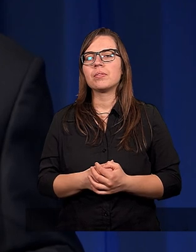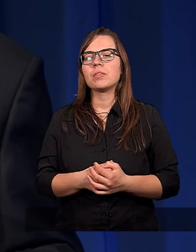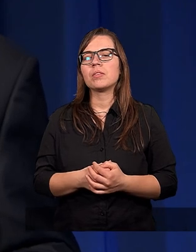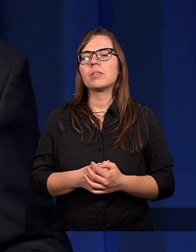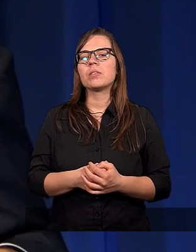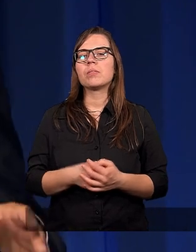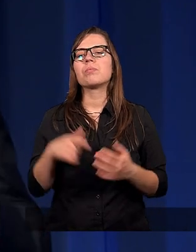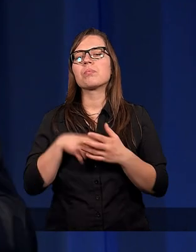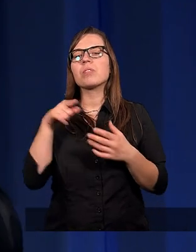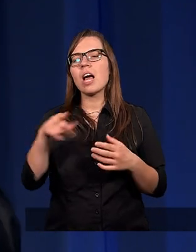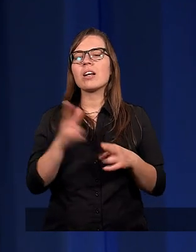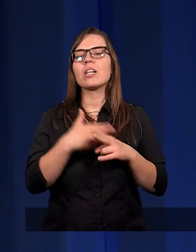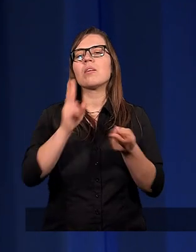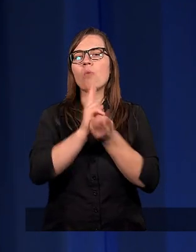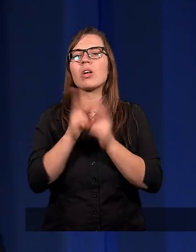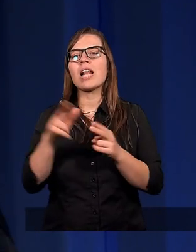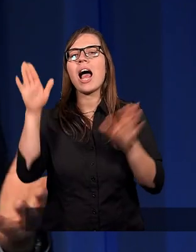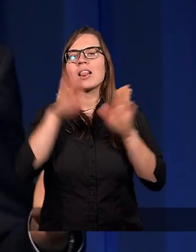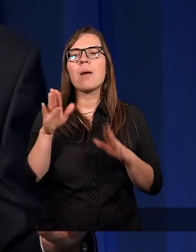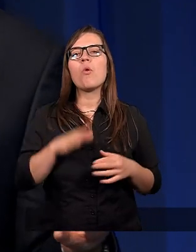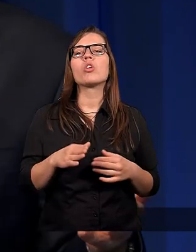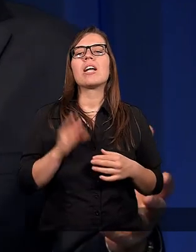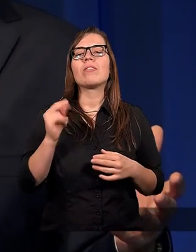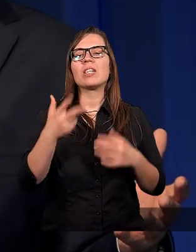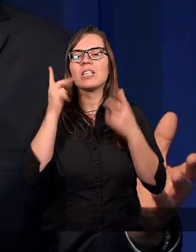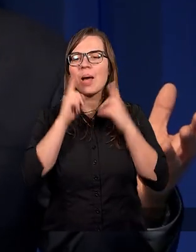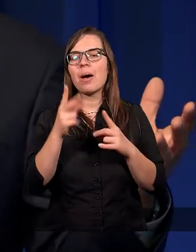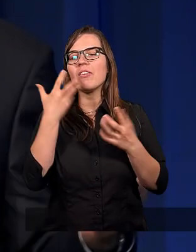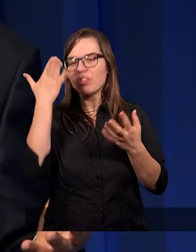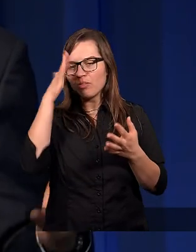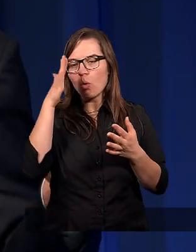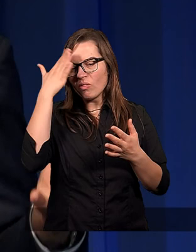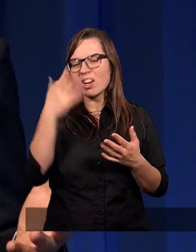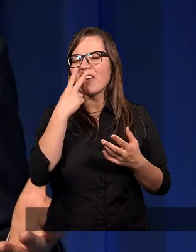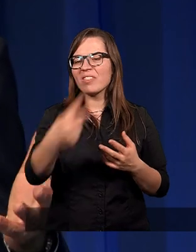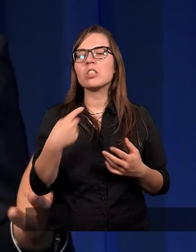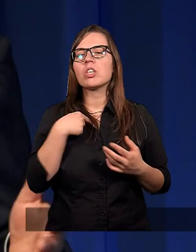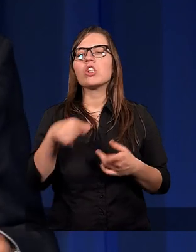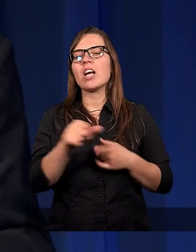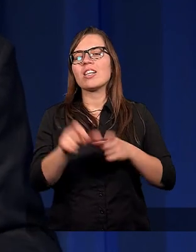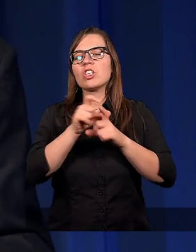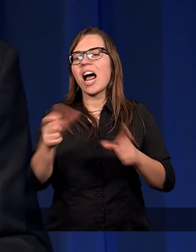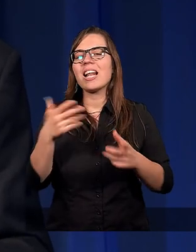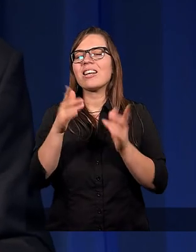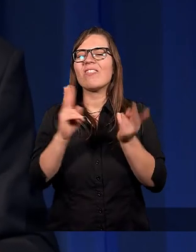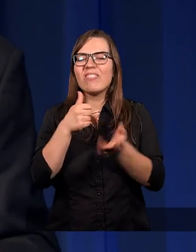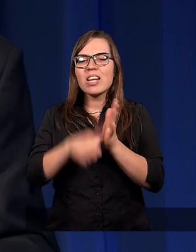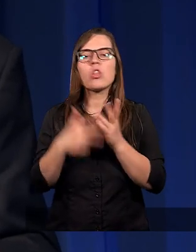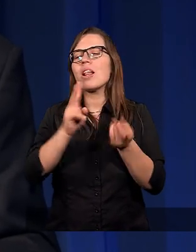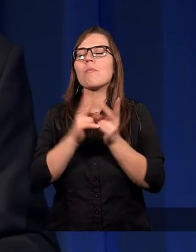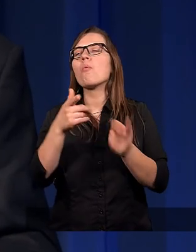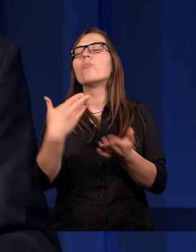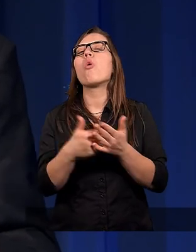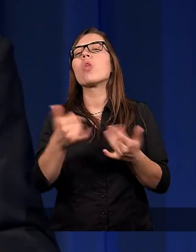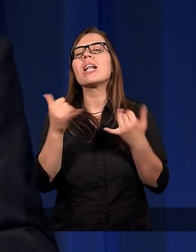Bądź autentyczny wtedy, kiedy spotykasz się na nabożeństwie. Otwórz swoją duszę. Naprawdę niech Bóg ciebie widzi, bo to jest ten czas wyjątkowy. Nie spotykamy się tutaj po co